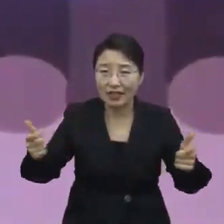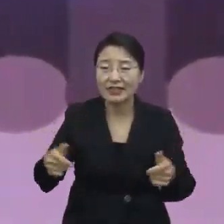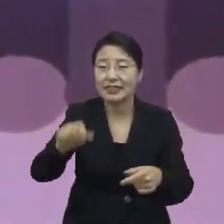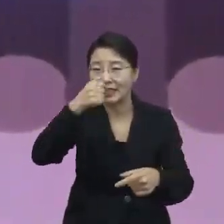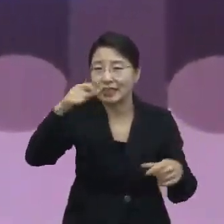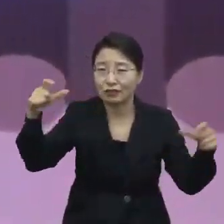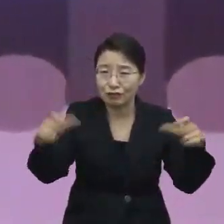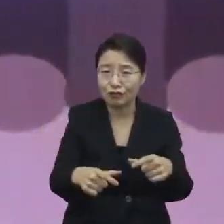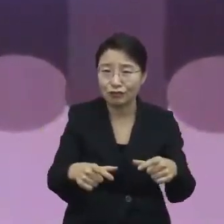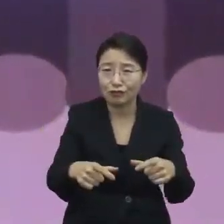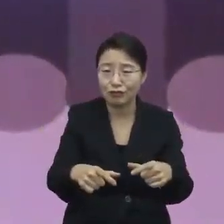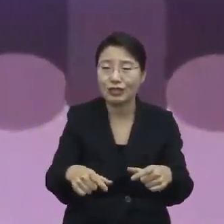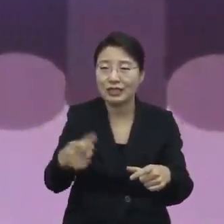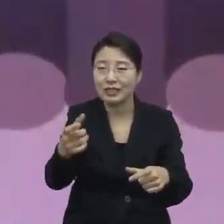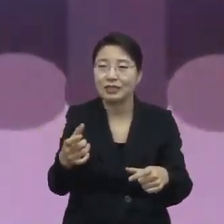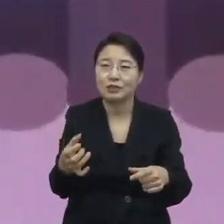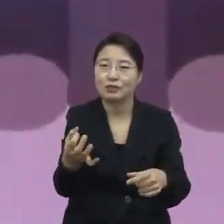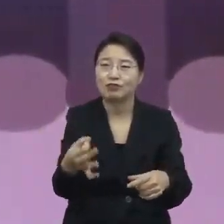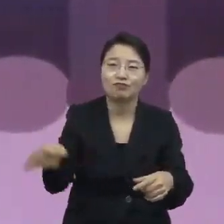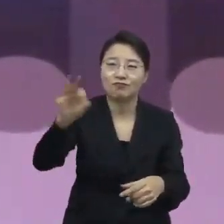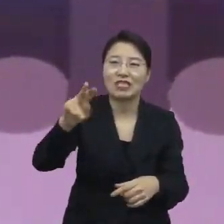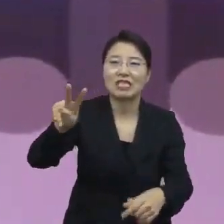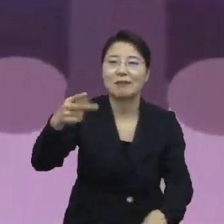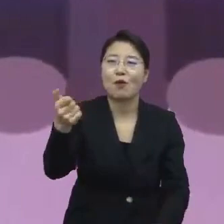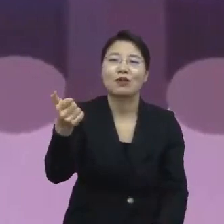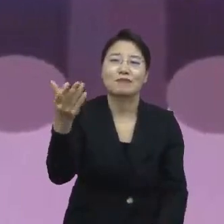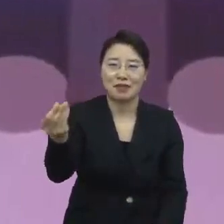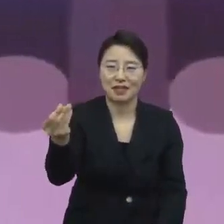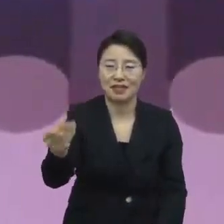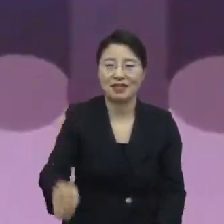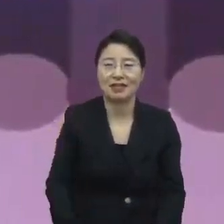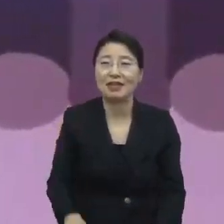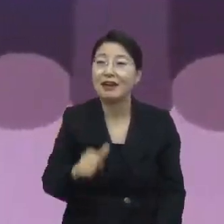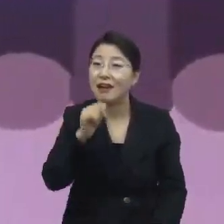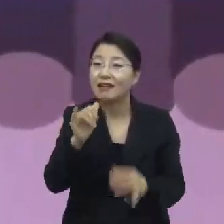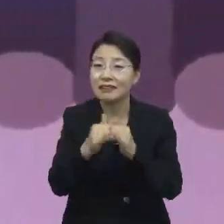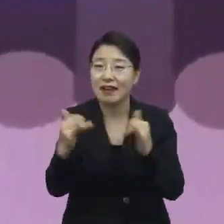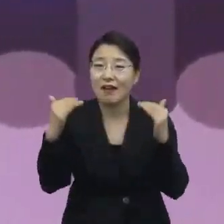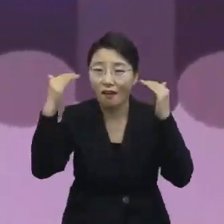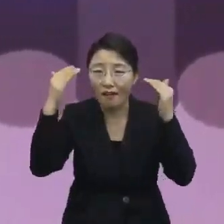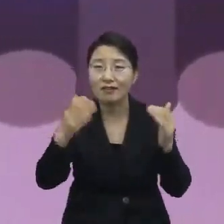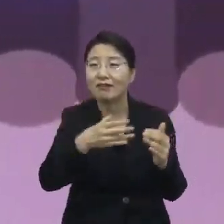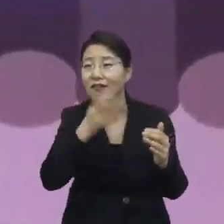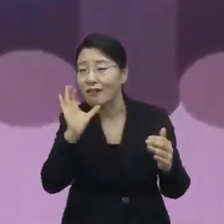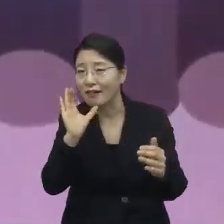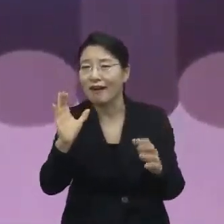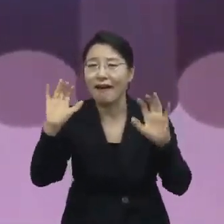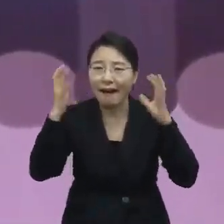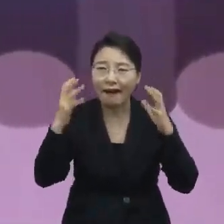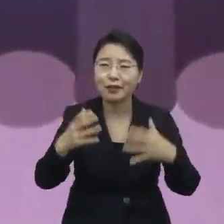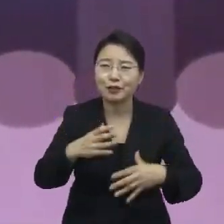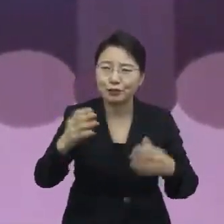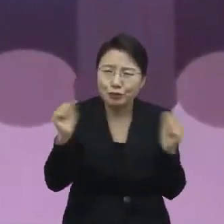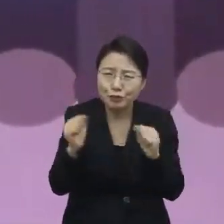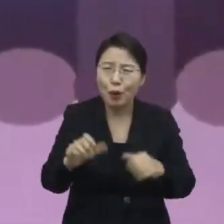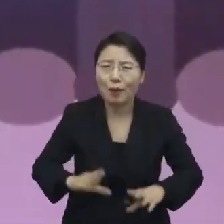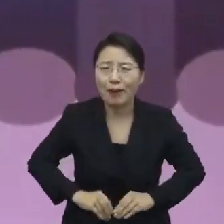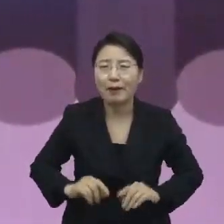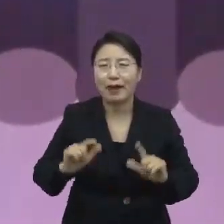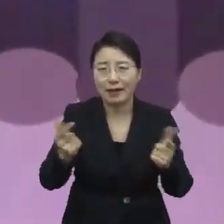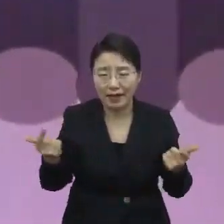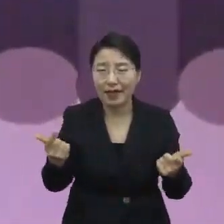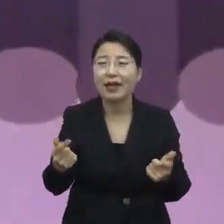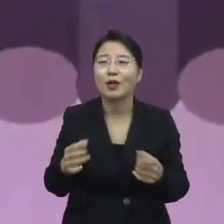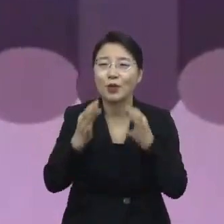단가 250만 원으로 상향 조정했습니다. 정말 어려운 분들이 또 어르신들이 우리 아이들이 춥고 배고프지 않도록 최선을